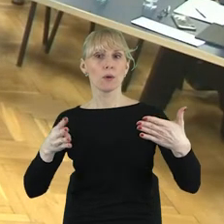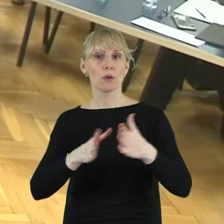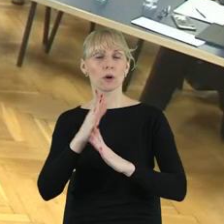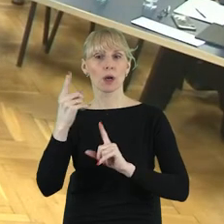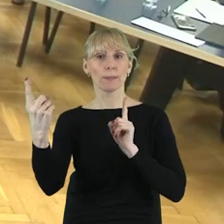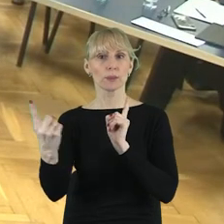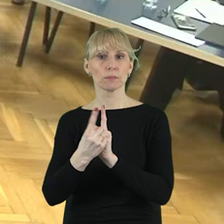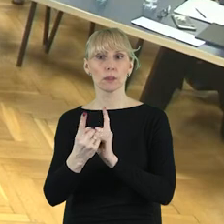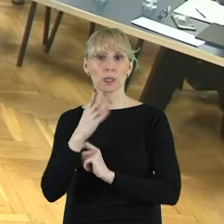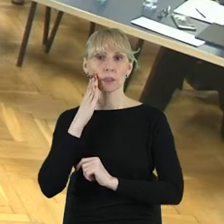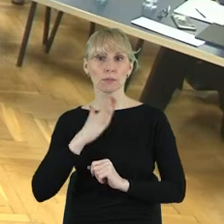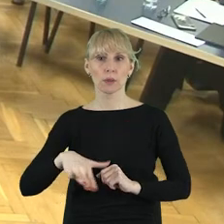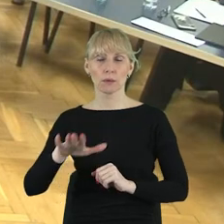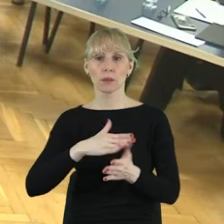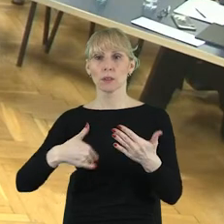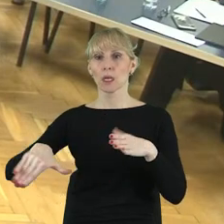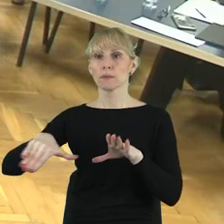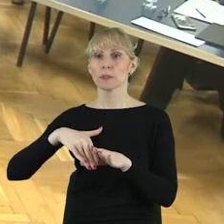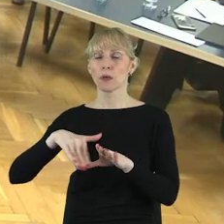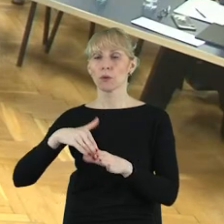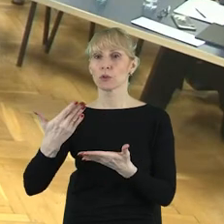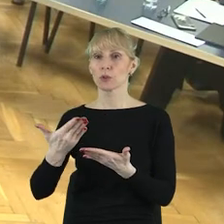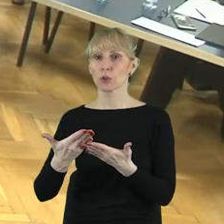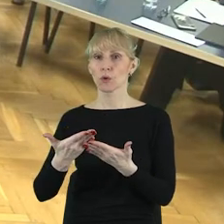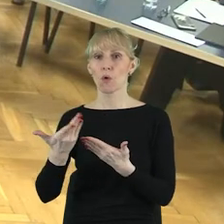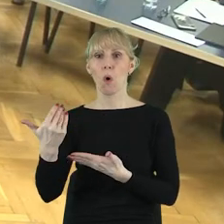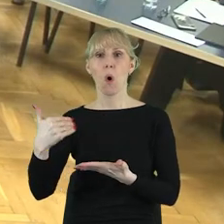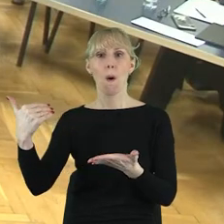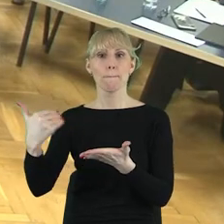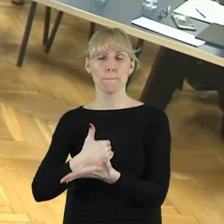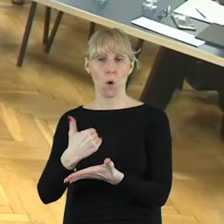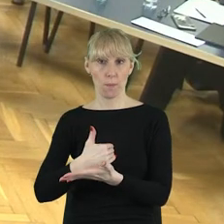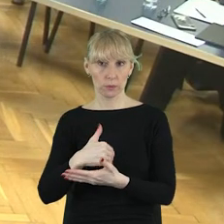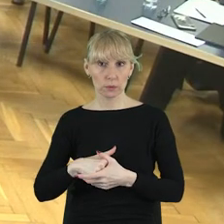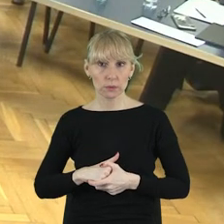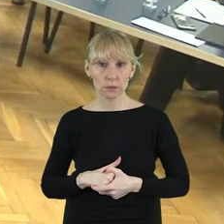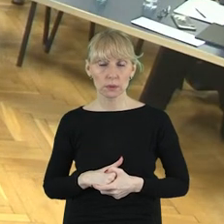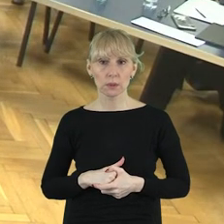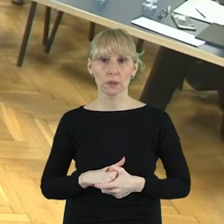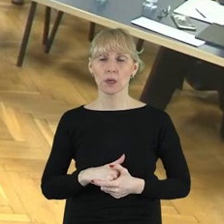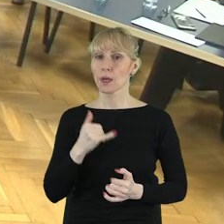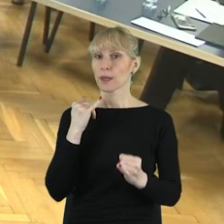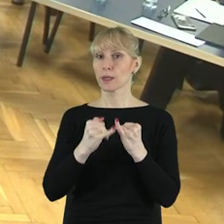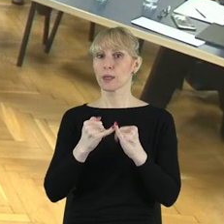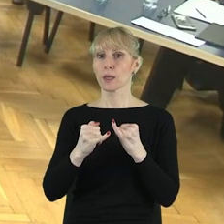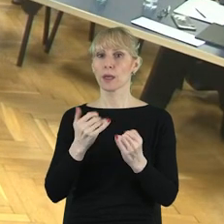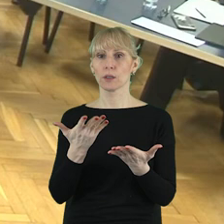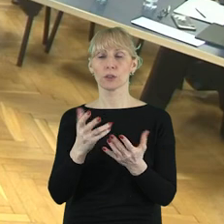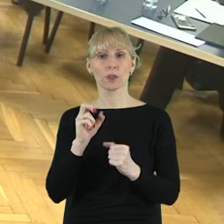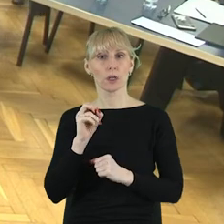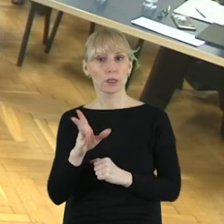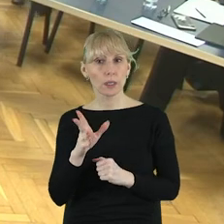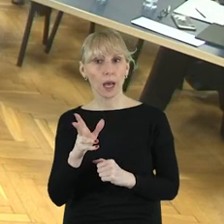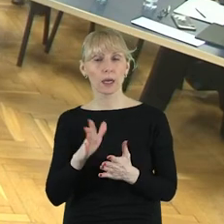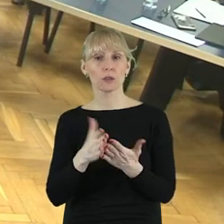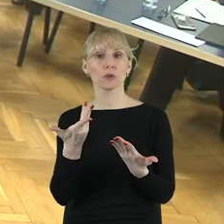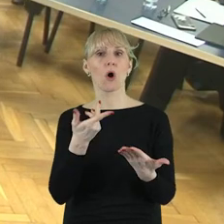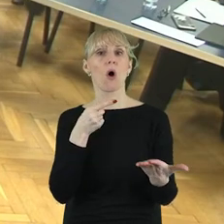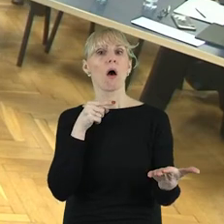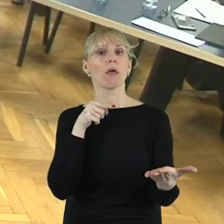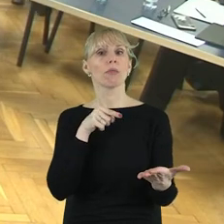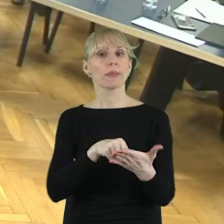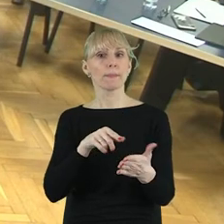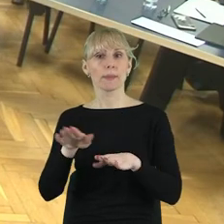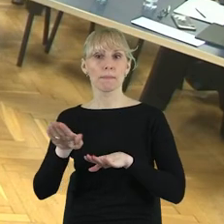spotkań z mieszkańcami jest załącznikiem do umowy o przyznanie pomocy. Jeśli tak, to prosiłbym o podanie miejsc i terminów